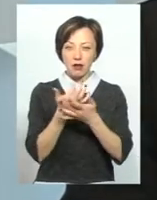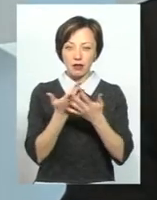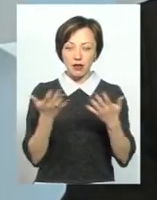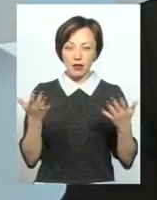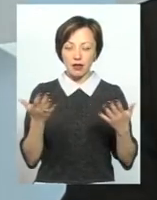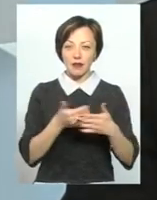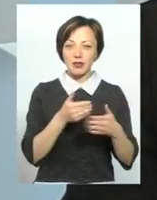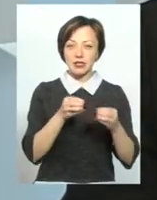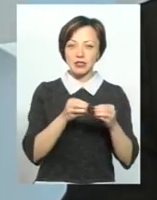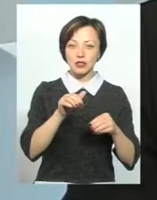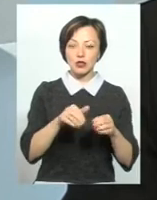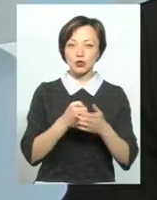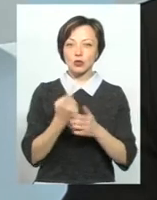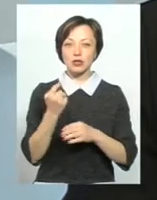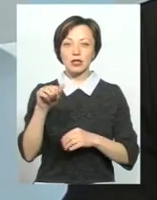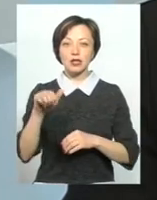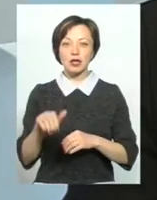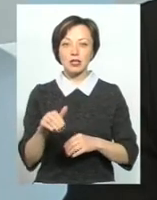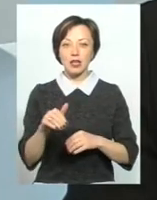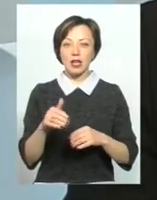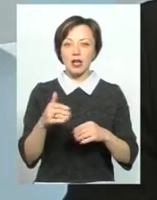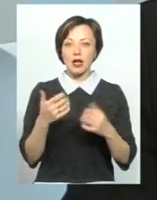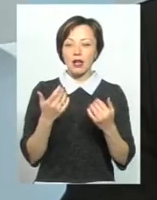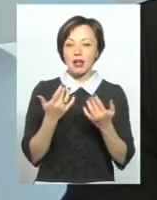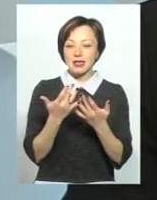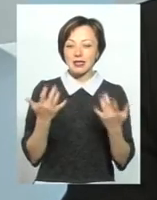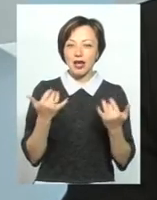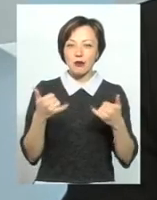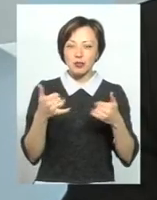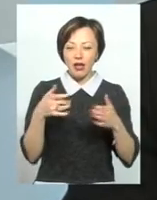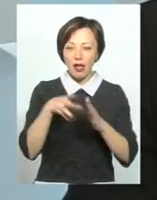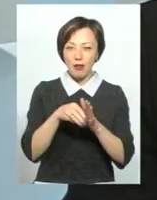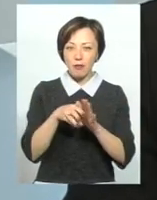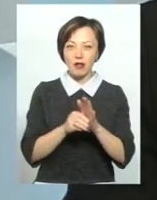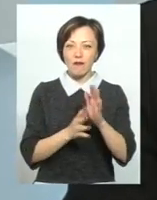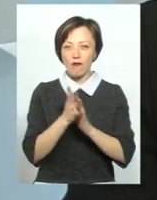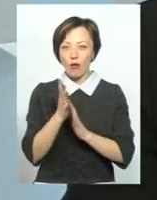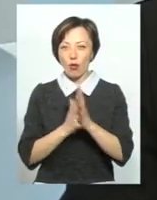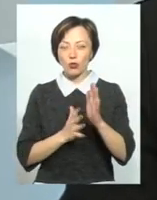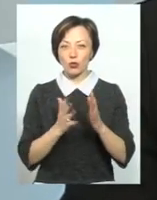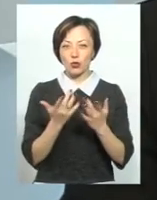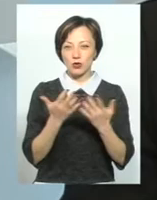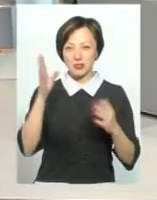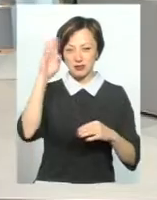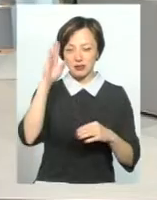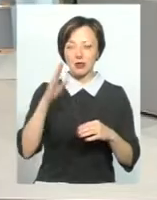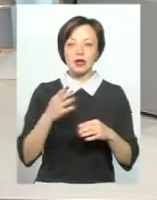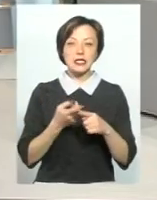від 10 тисяч до 100 тисяч мікроміцетів, водорості і так далі, і так далі. Із